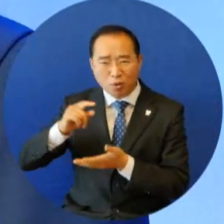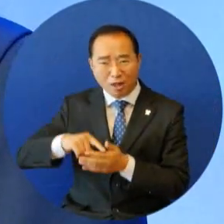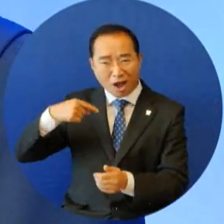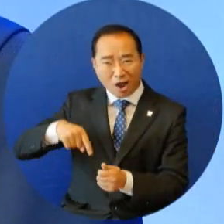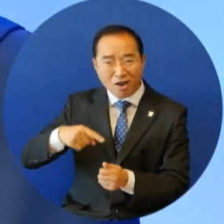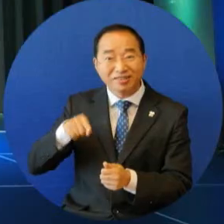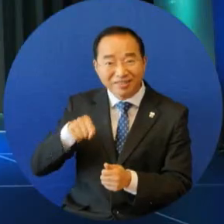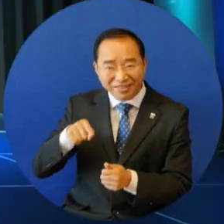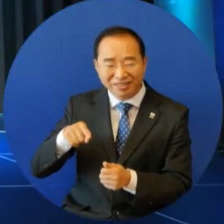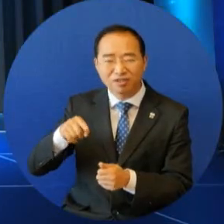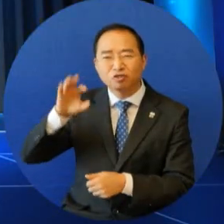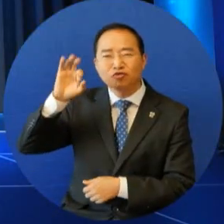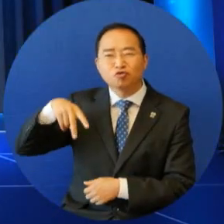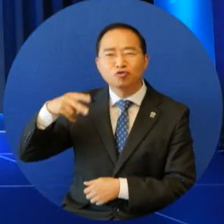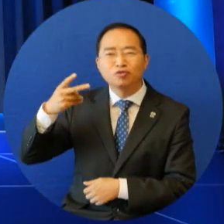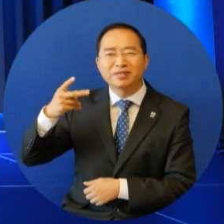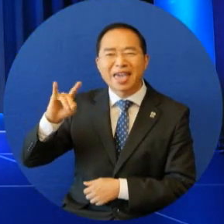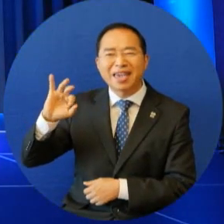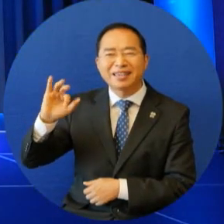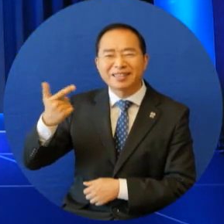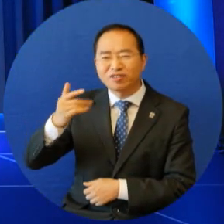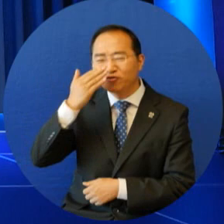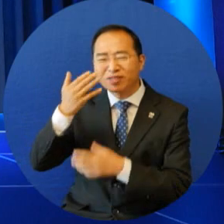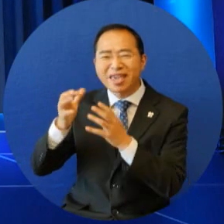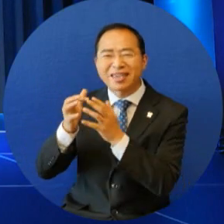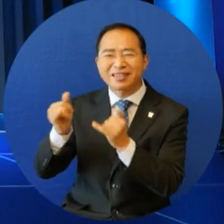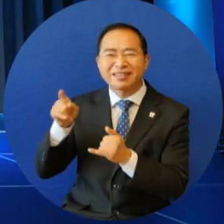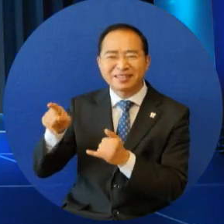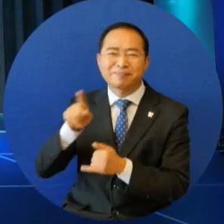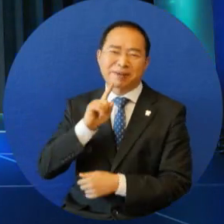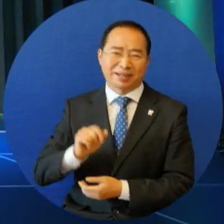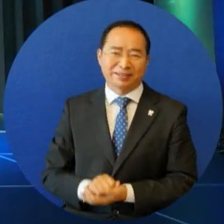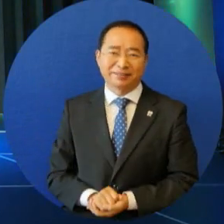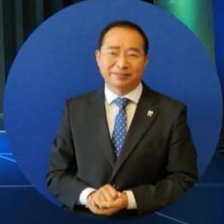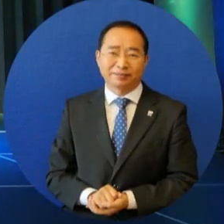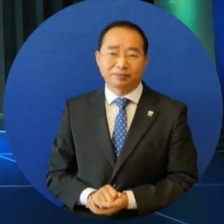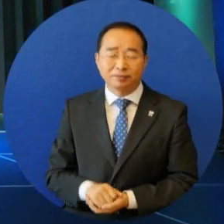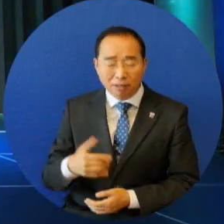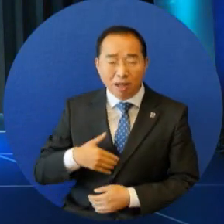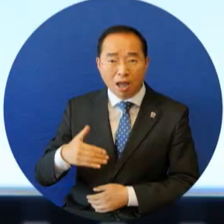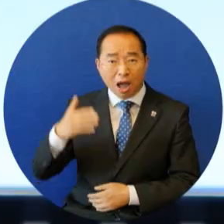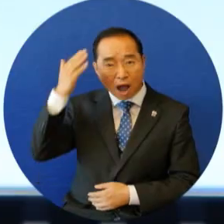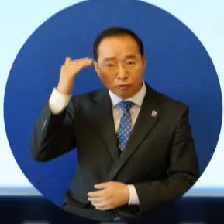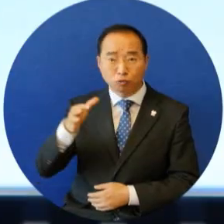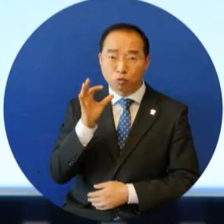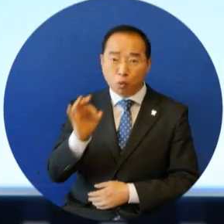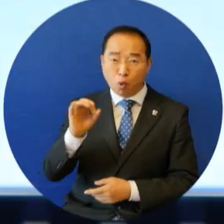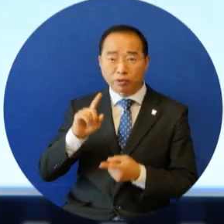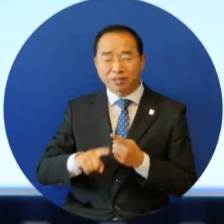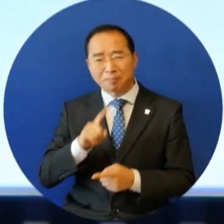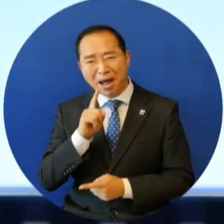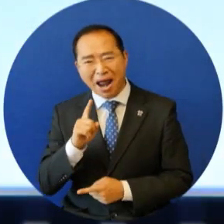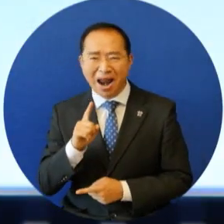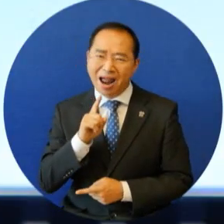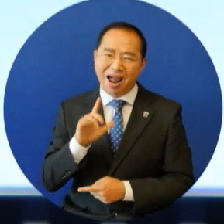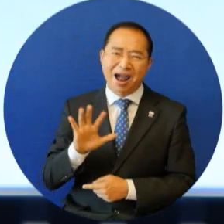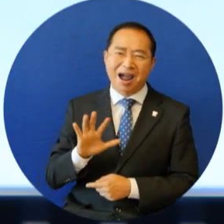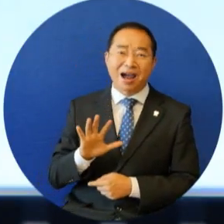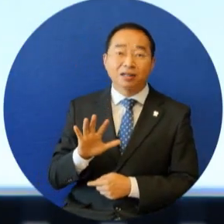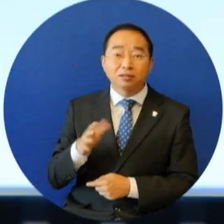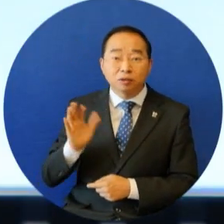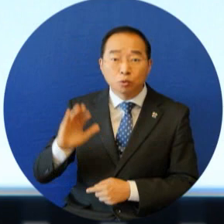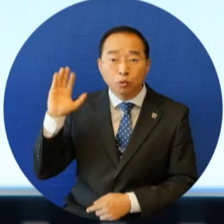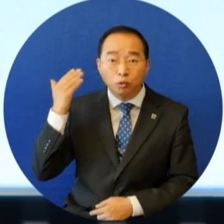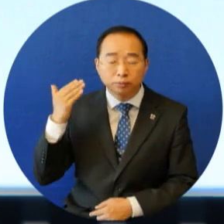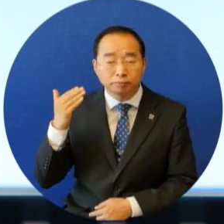유대인다운 격언이죠. 돈 이야기는 어쩐지 하기 좀 쑥스러워하는 우리나라 문화. 그런데 요즘 2030